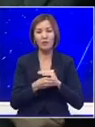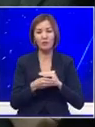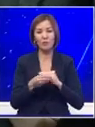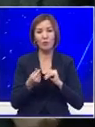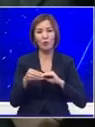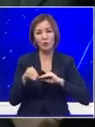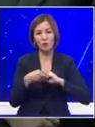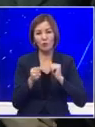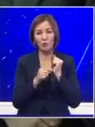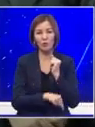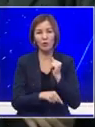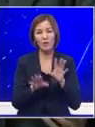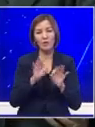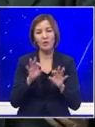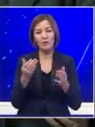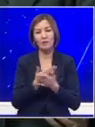жайлы әңгімеленеді.